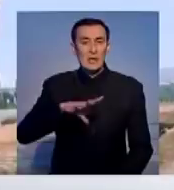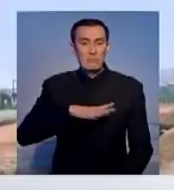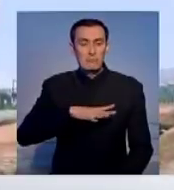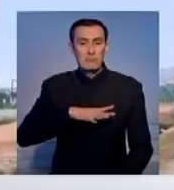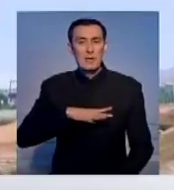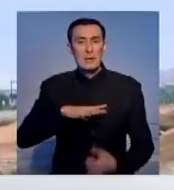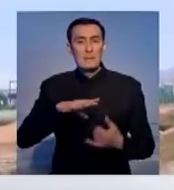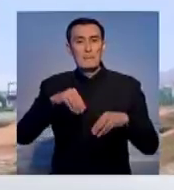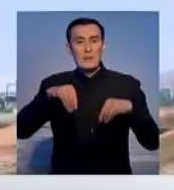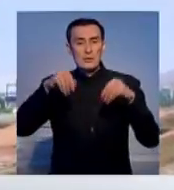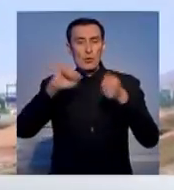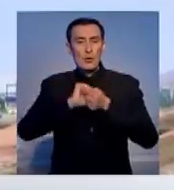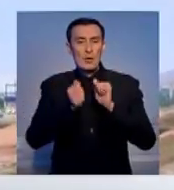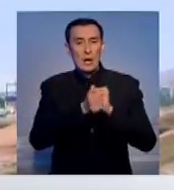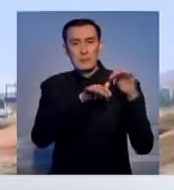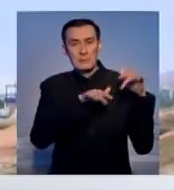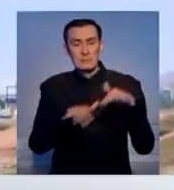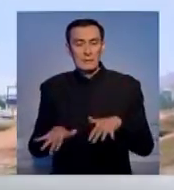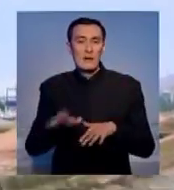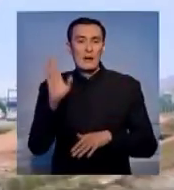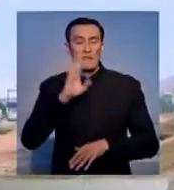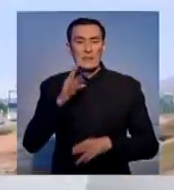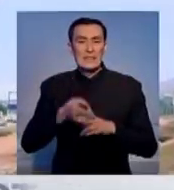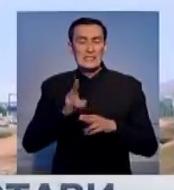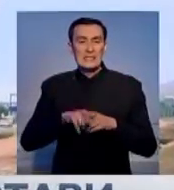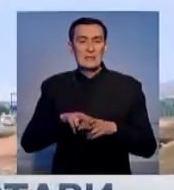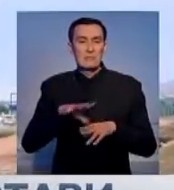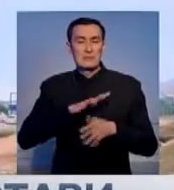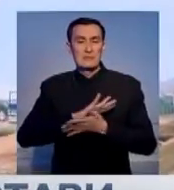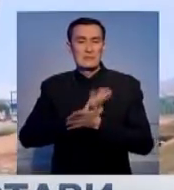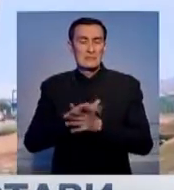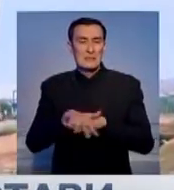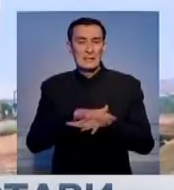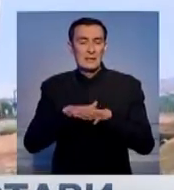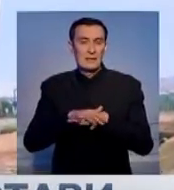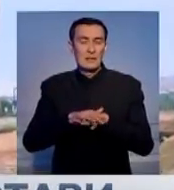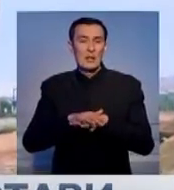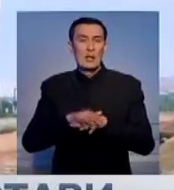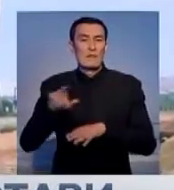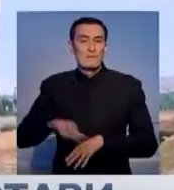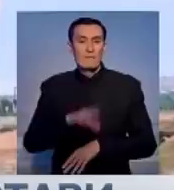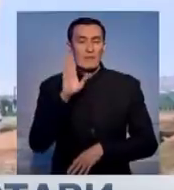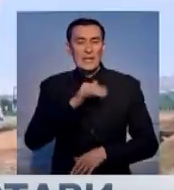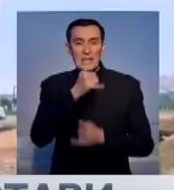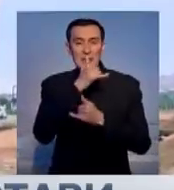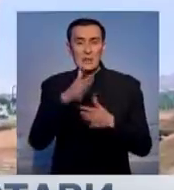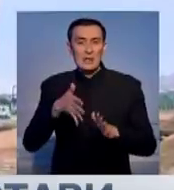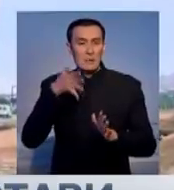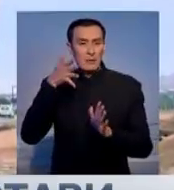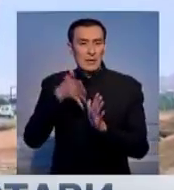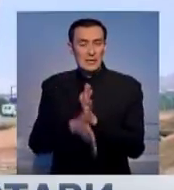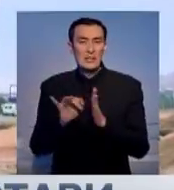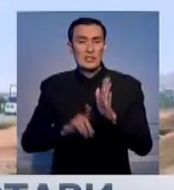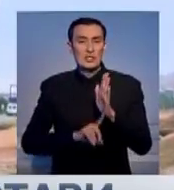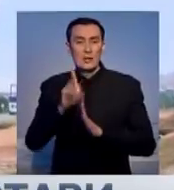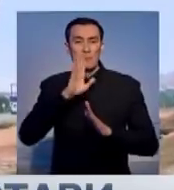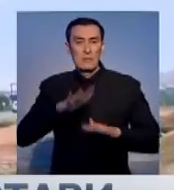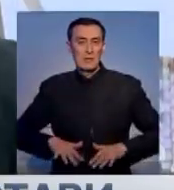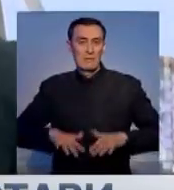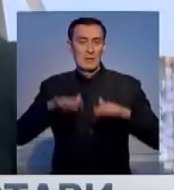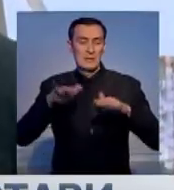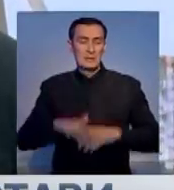сошел песок и камни. Большой поток воды с этой массой забил дождевые стоки. Вода не смогла пройти и начала